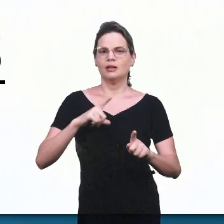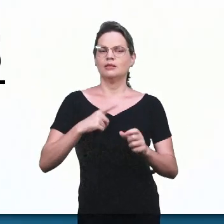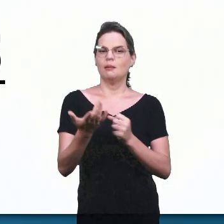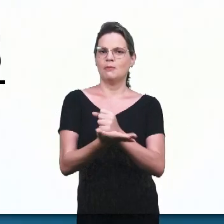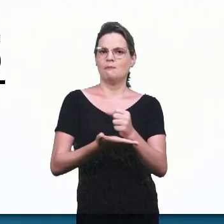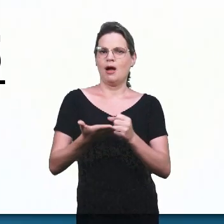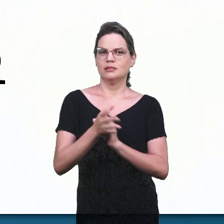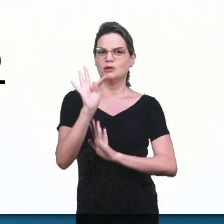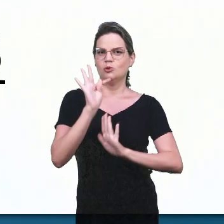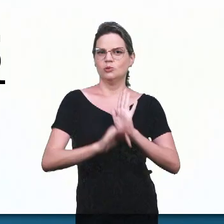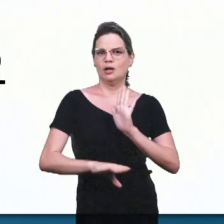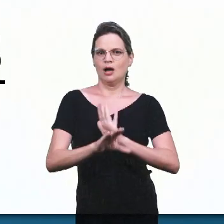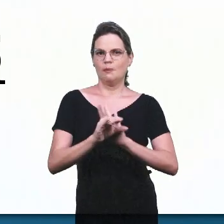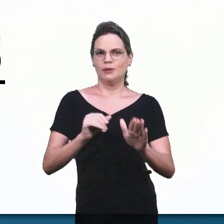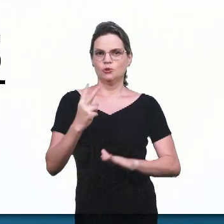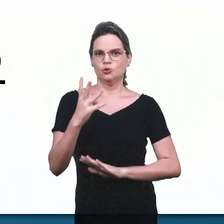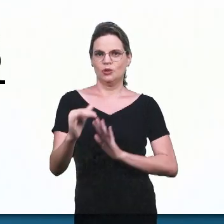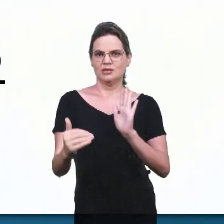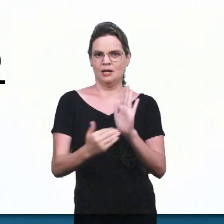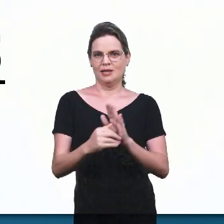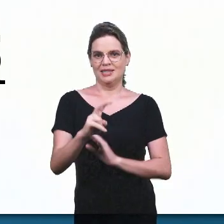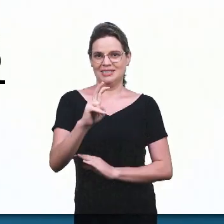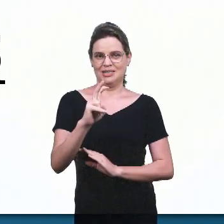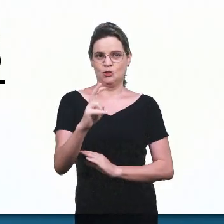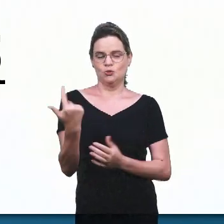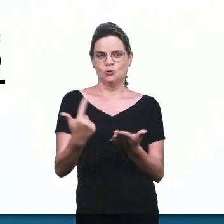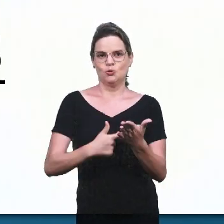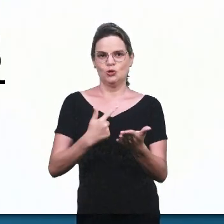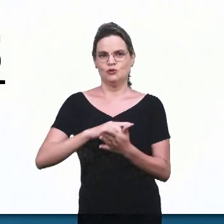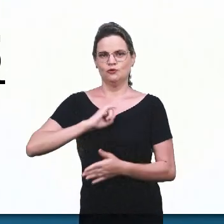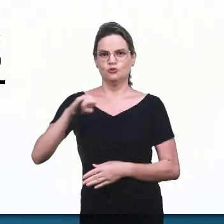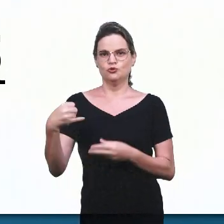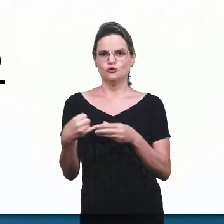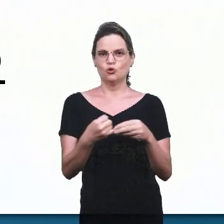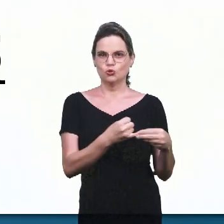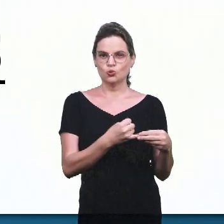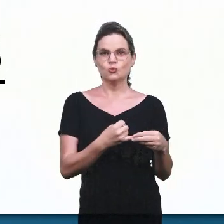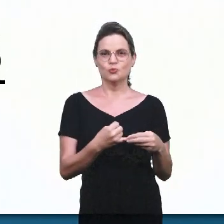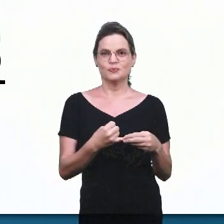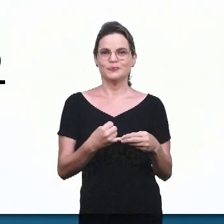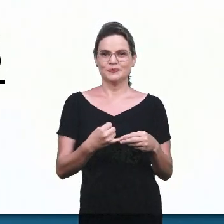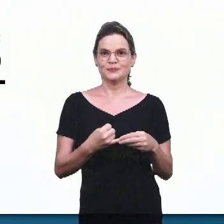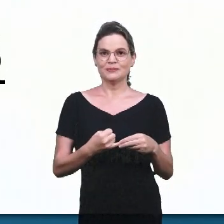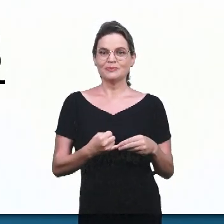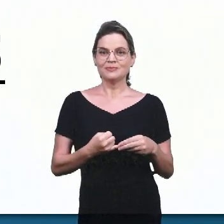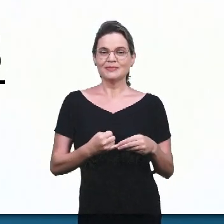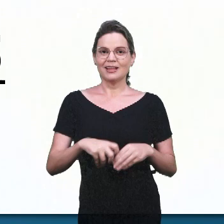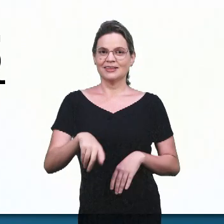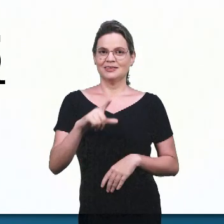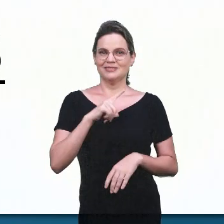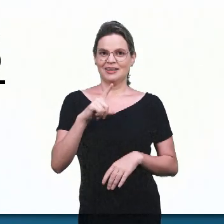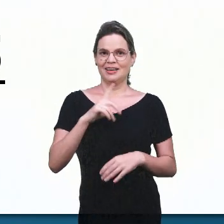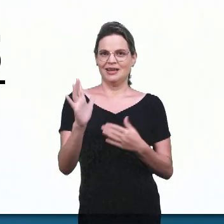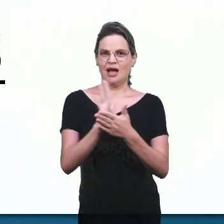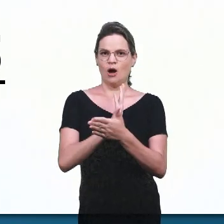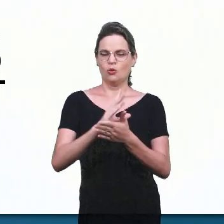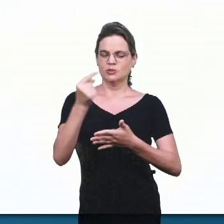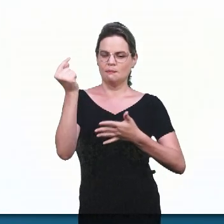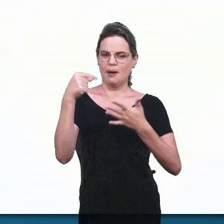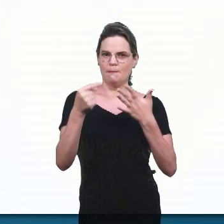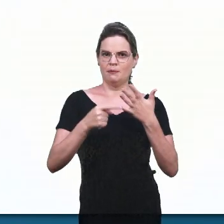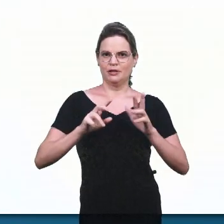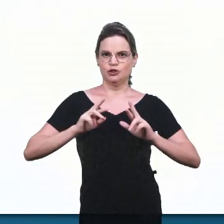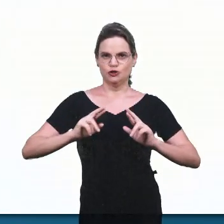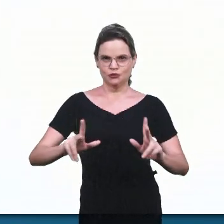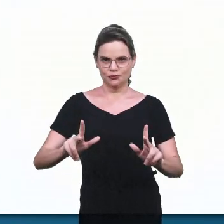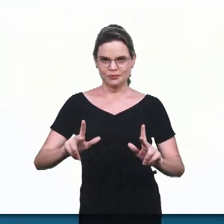texte fondamental les chapitres 2 à 5. Nous avons augmenté parce